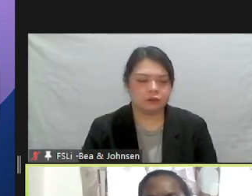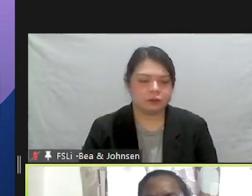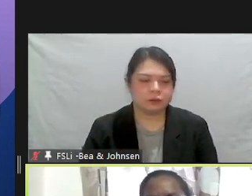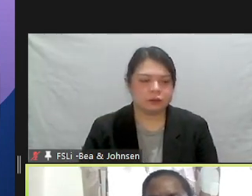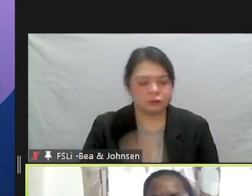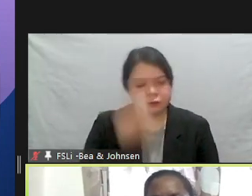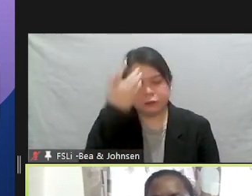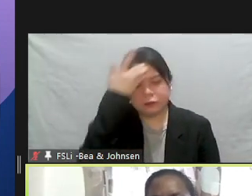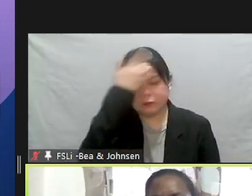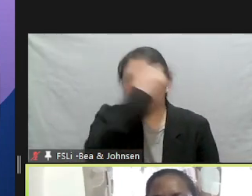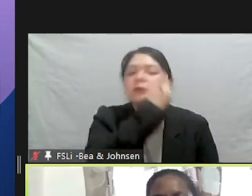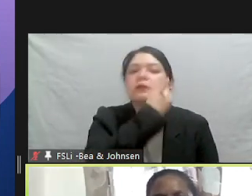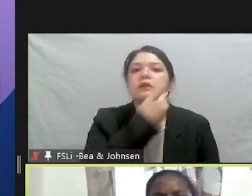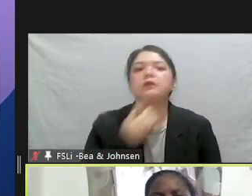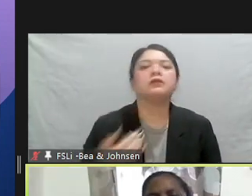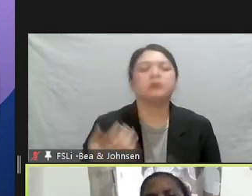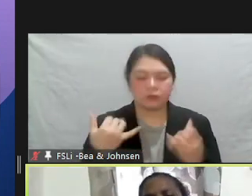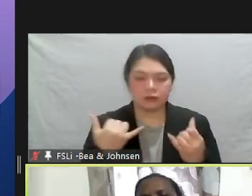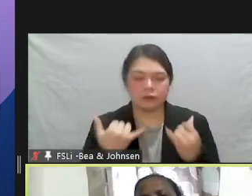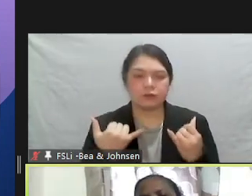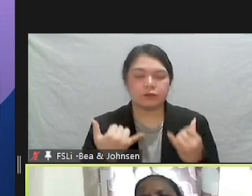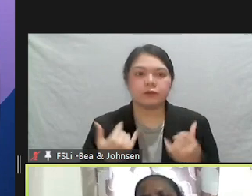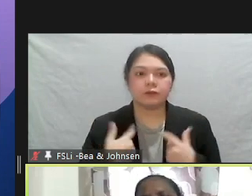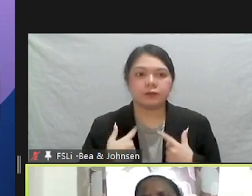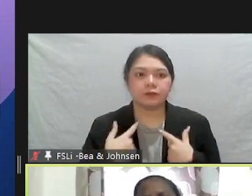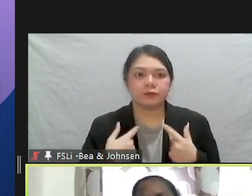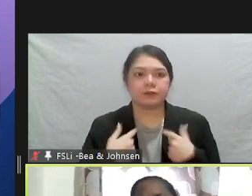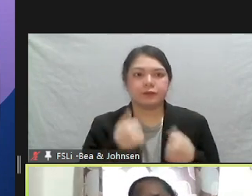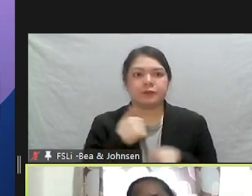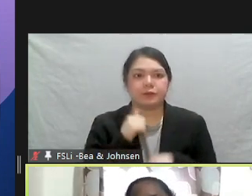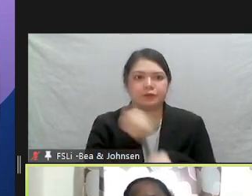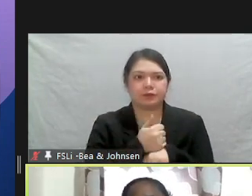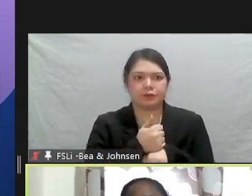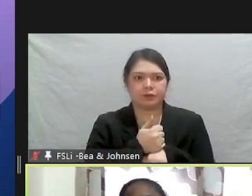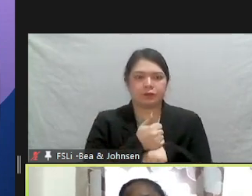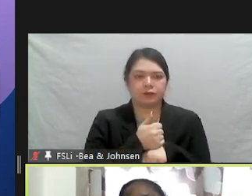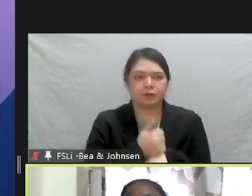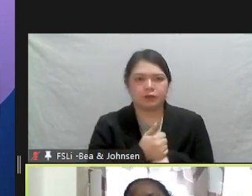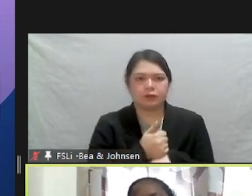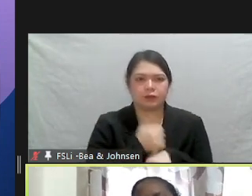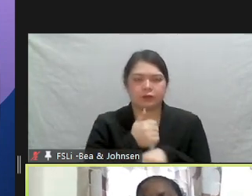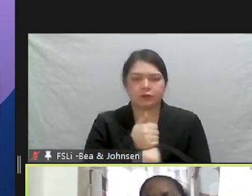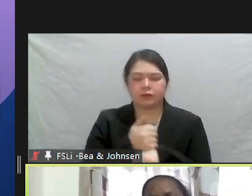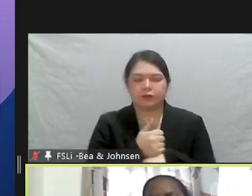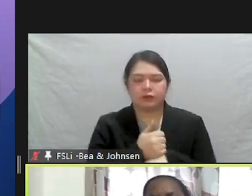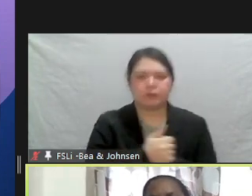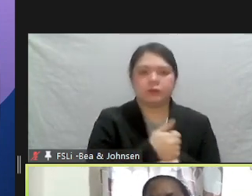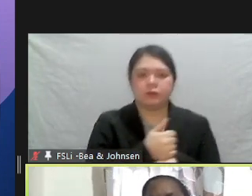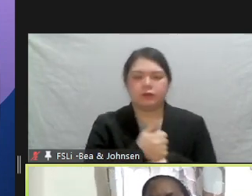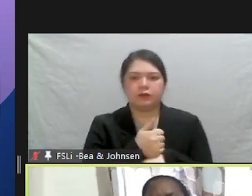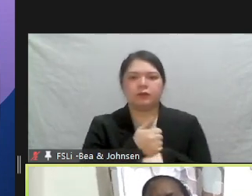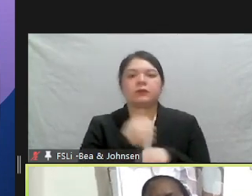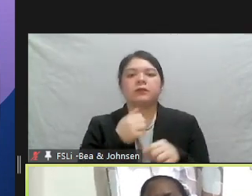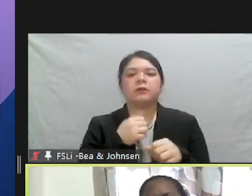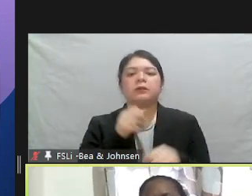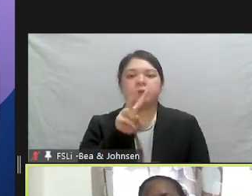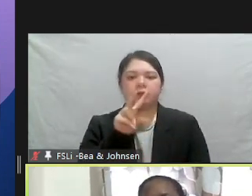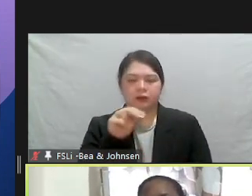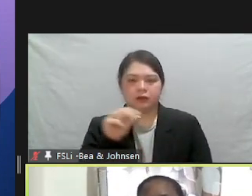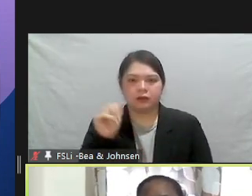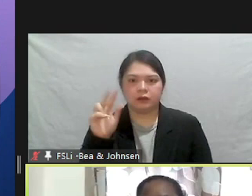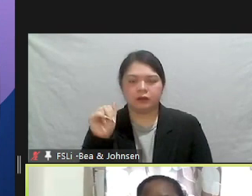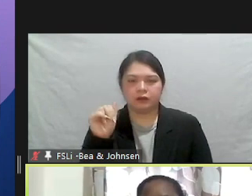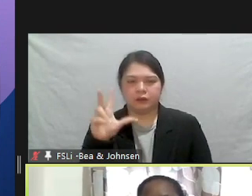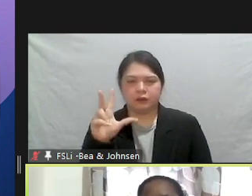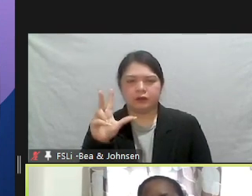Kaya naman po, nung maitatag ang aming eskwelahan nung 2013 na Lakas